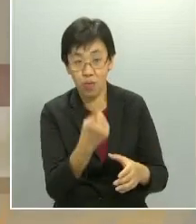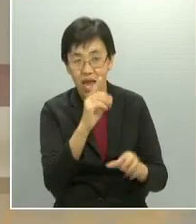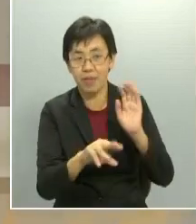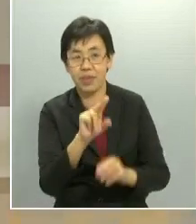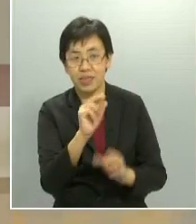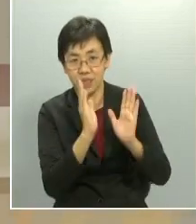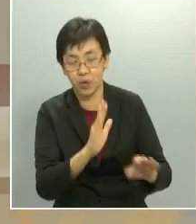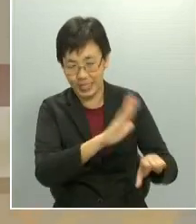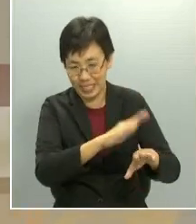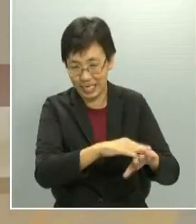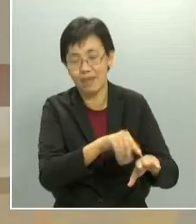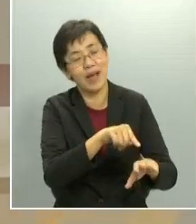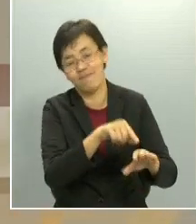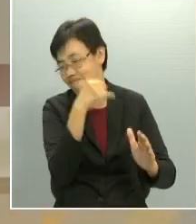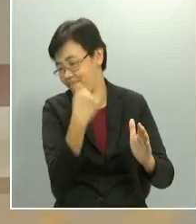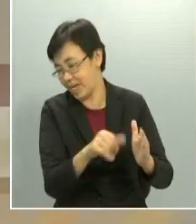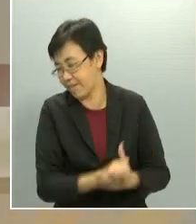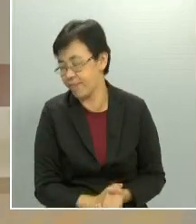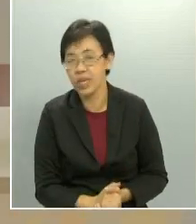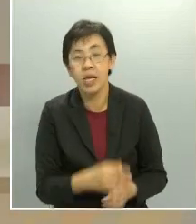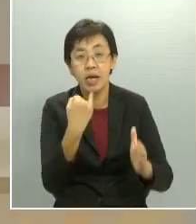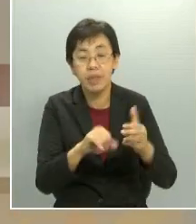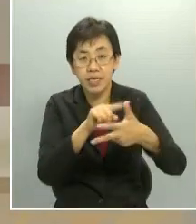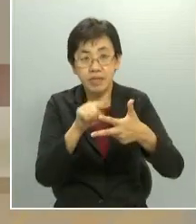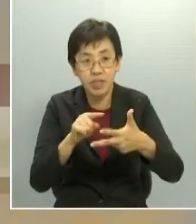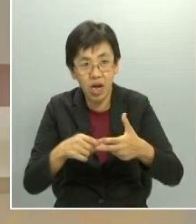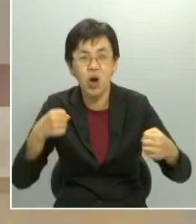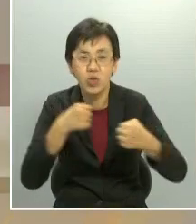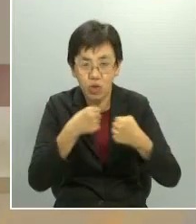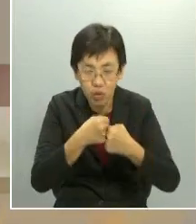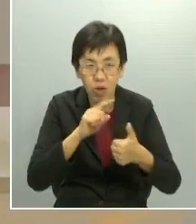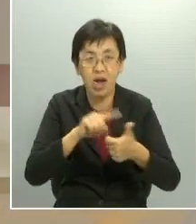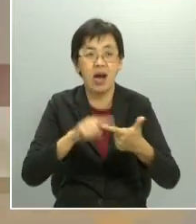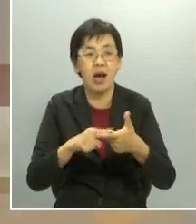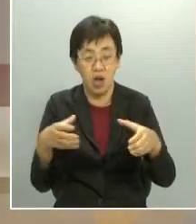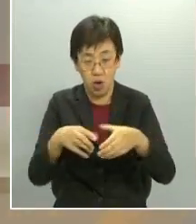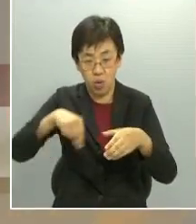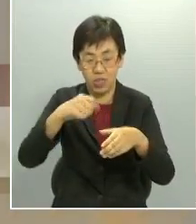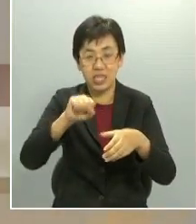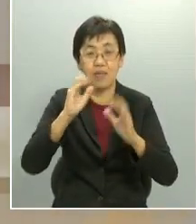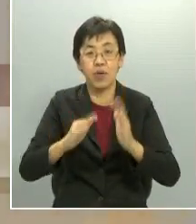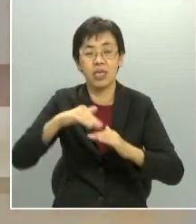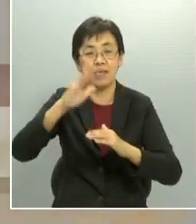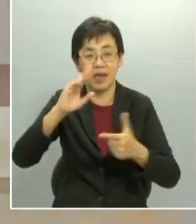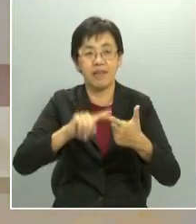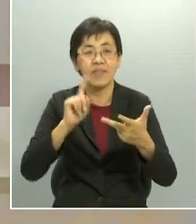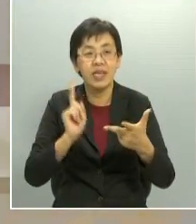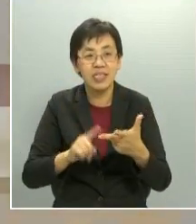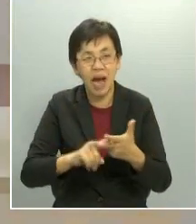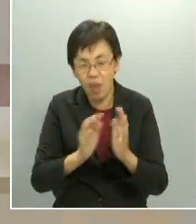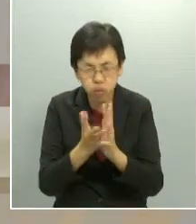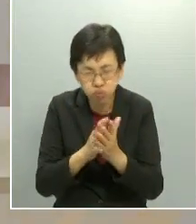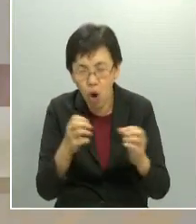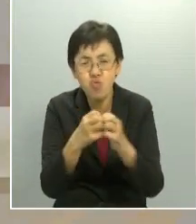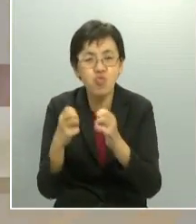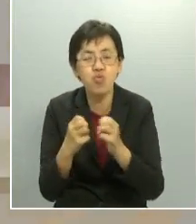30คนมารับทราบข้อหาค่ะ 3ข้อนะคะทำร้ายร่างกายผู้อื่นมั่วสุมกันตั้งแต่ 10คนขึ้นไปแล้วกระทำการเพื่อให้เกิดความ